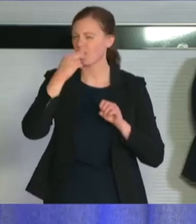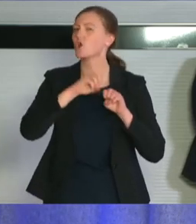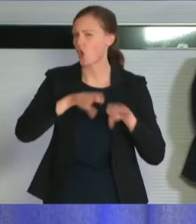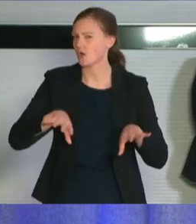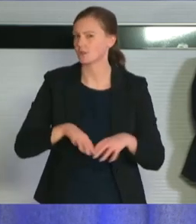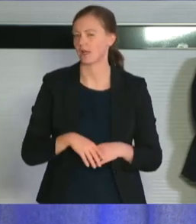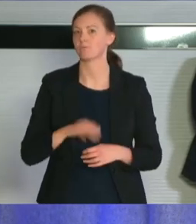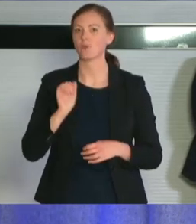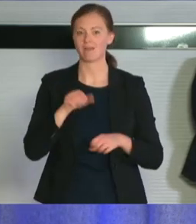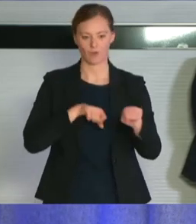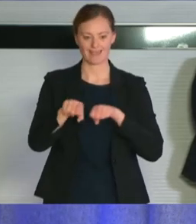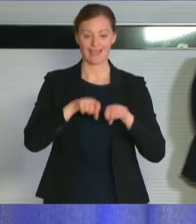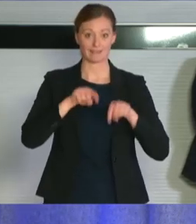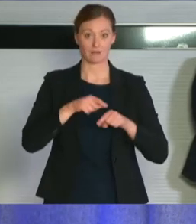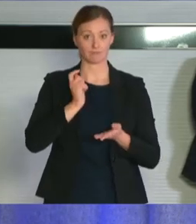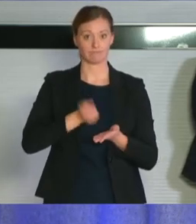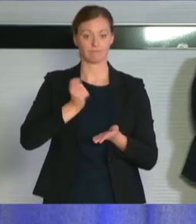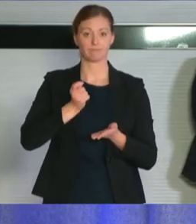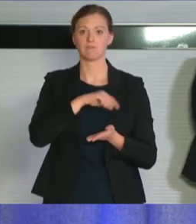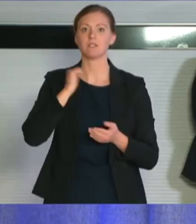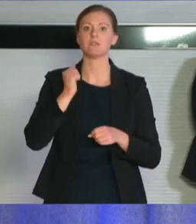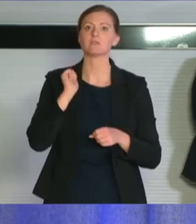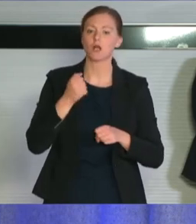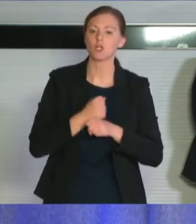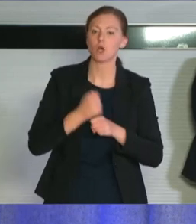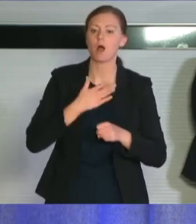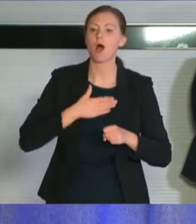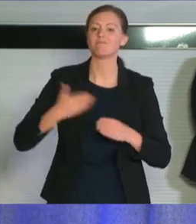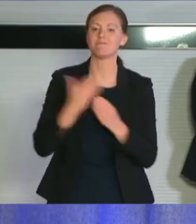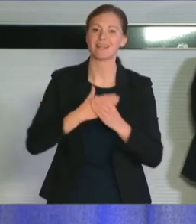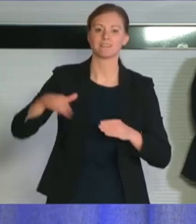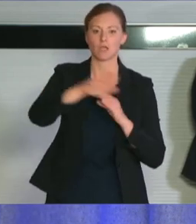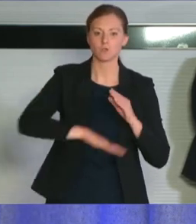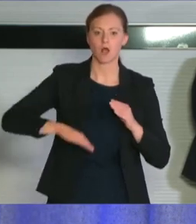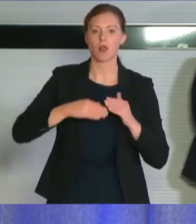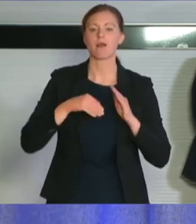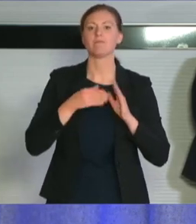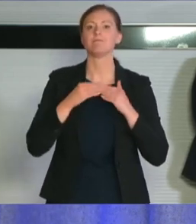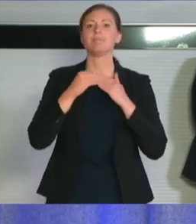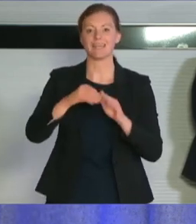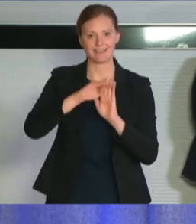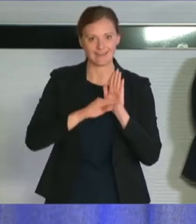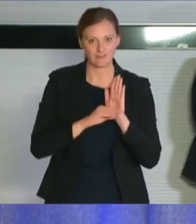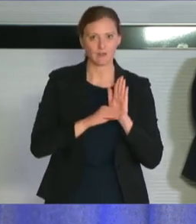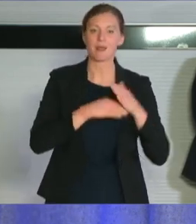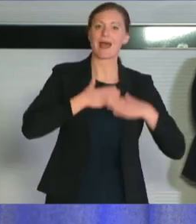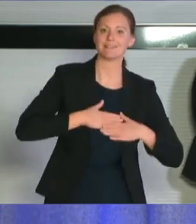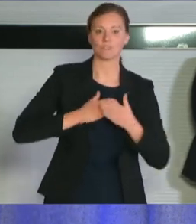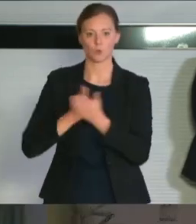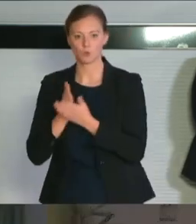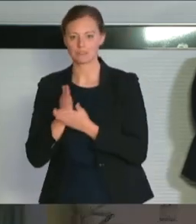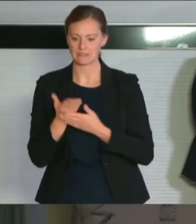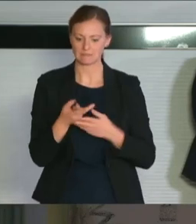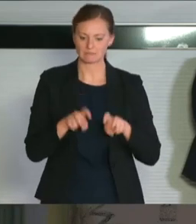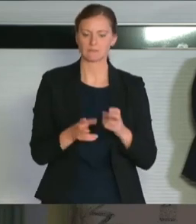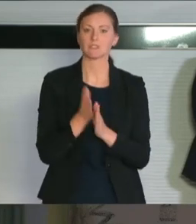så har regjeringen i dag besluttet at vi skal jobbe med en felles nasjonal veileder, hvor helse og justis jobber sammen for å